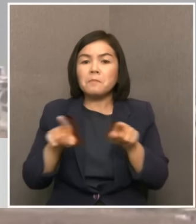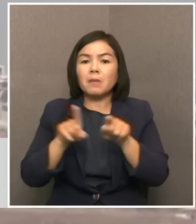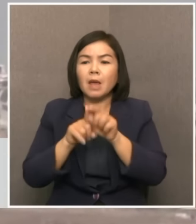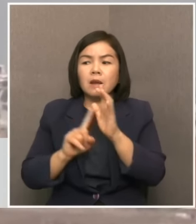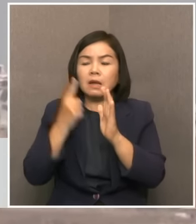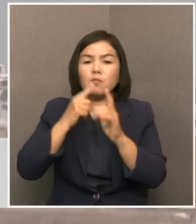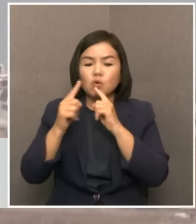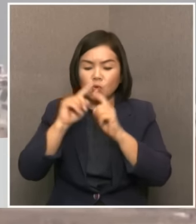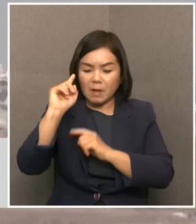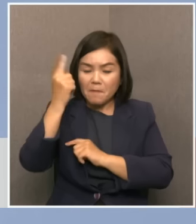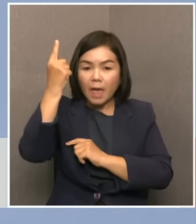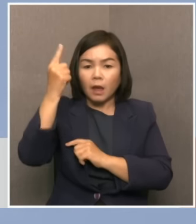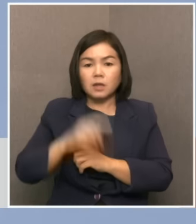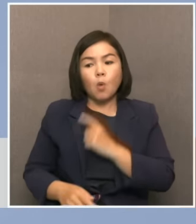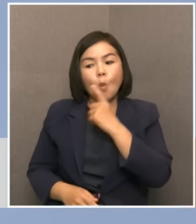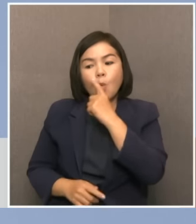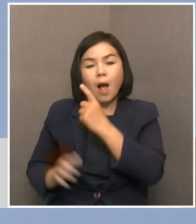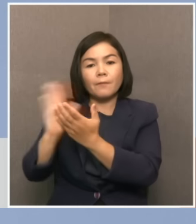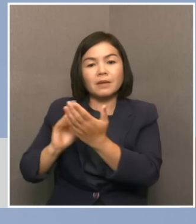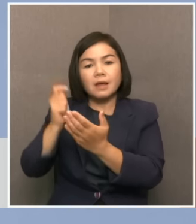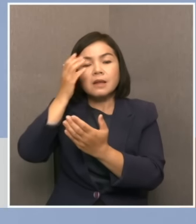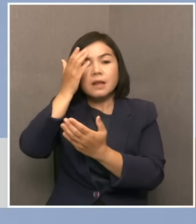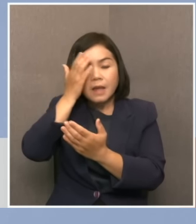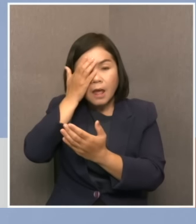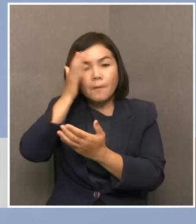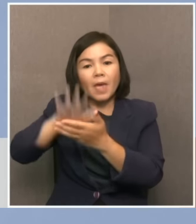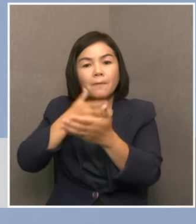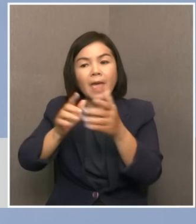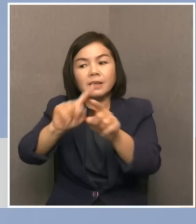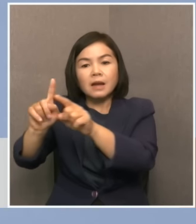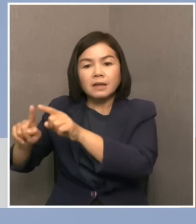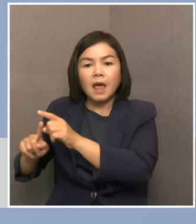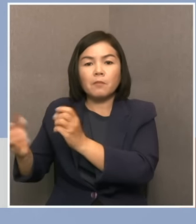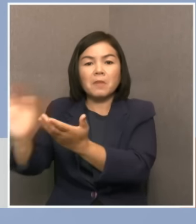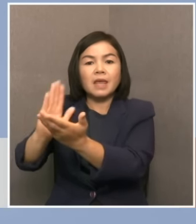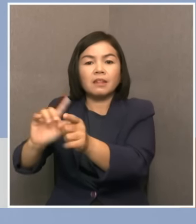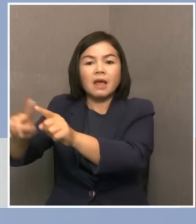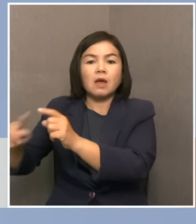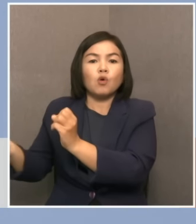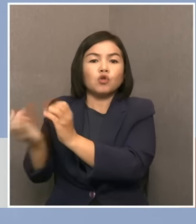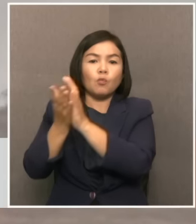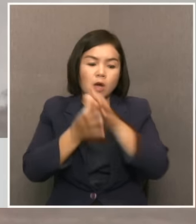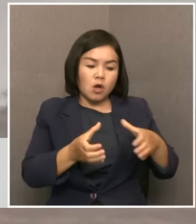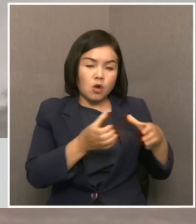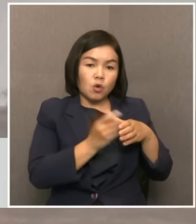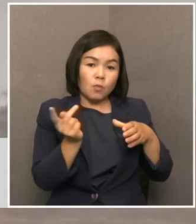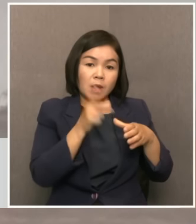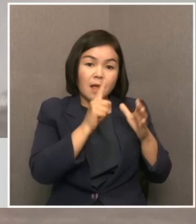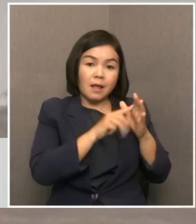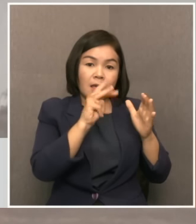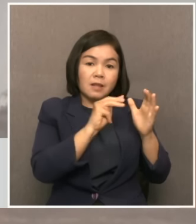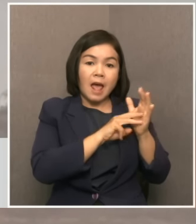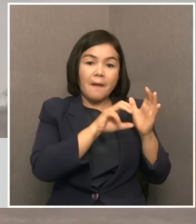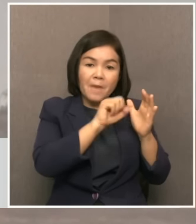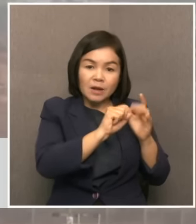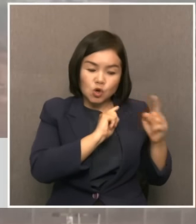ต้นใหม่โทษอิสราเอลเมินแผนหยุดยิงที่มาจากหลายประเทศตัวกลางทางฮามาสจะมีการหารือกับกลุ่มปาเลสไตน์และก